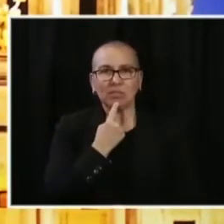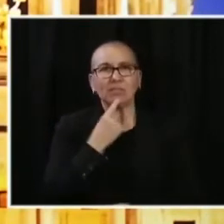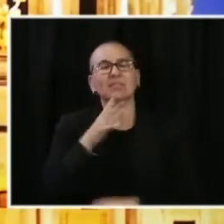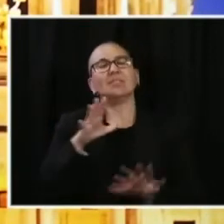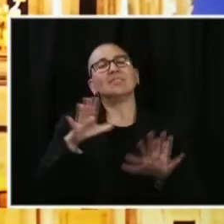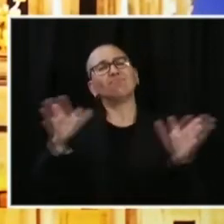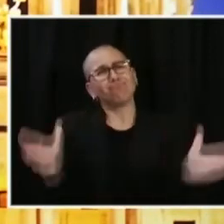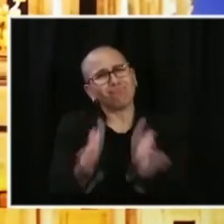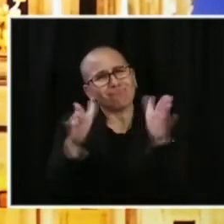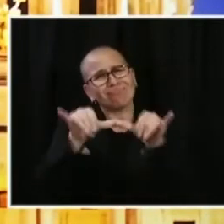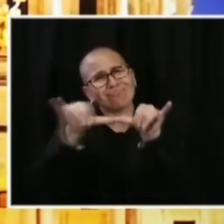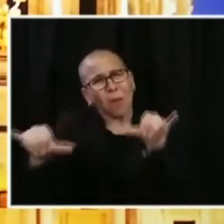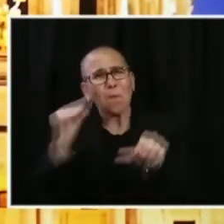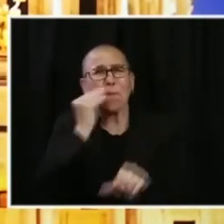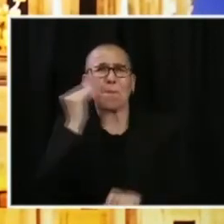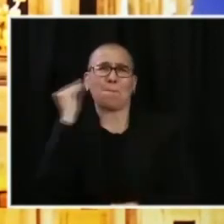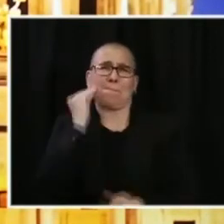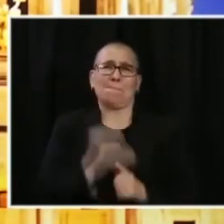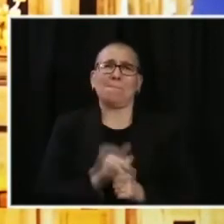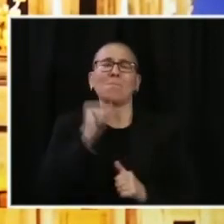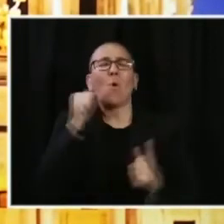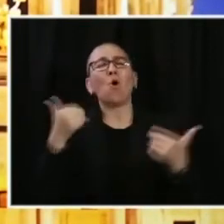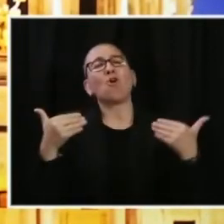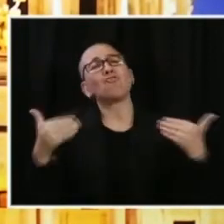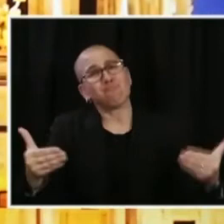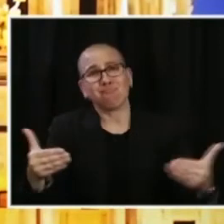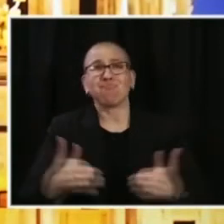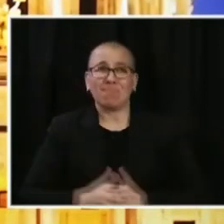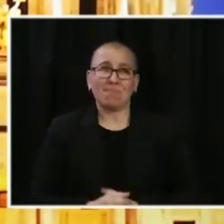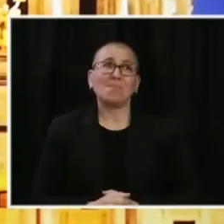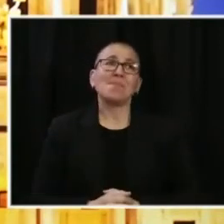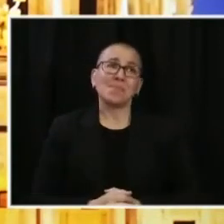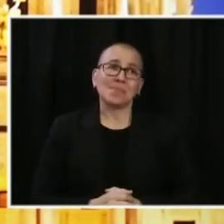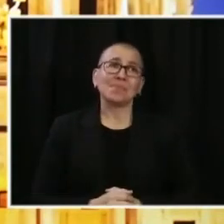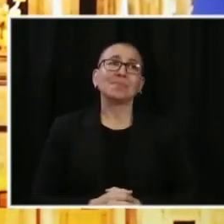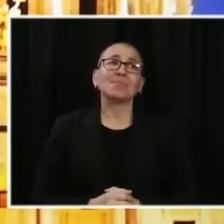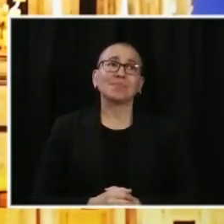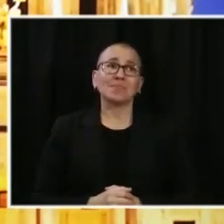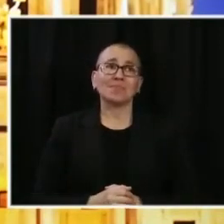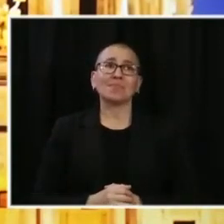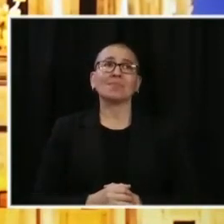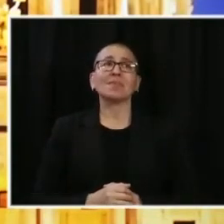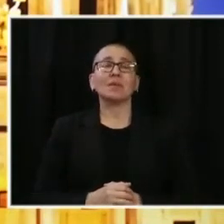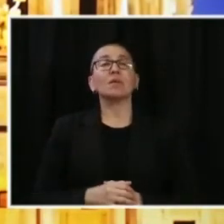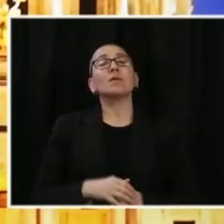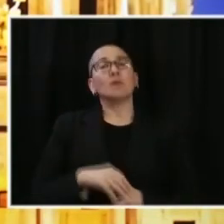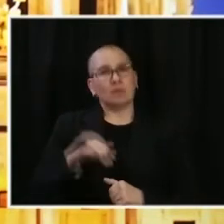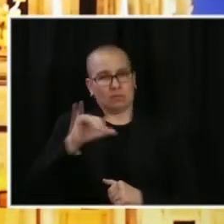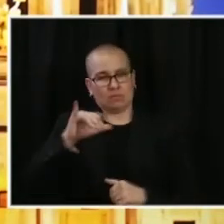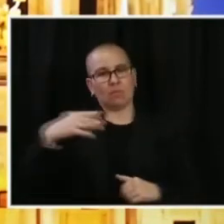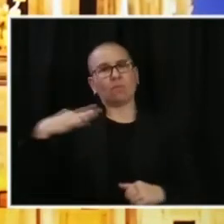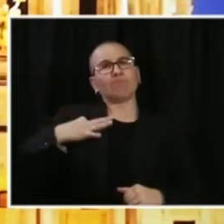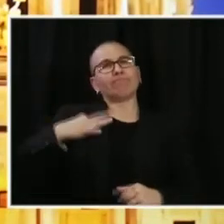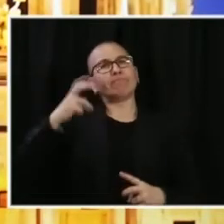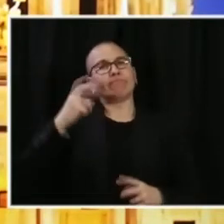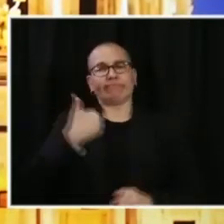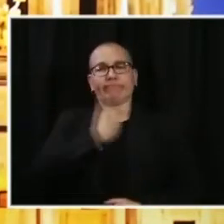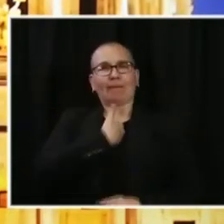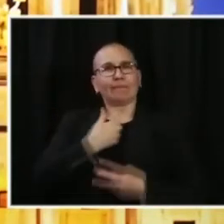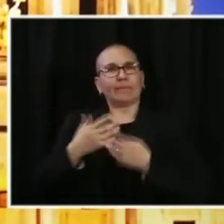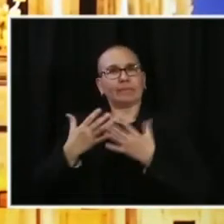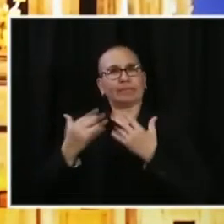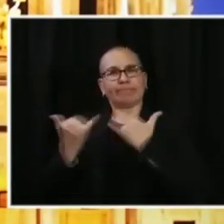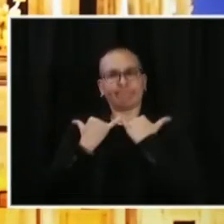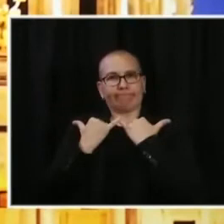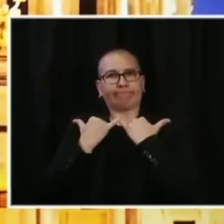ta chỉ mà phải bỏ dùng, hay tài liệu ta nhớ to hồ chế, nên nhớ tùy hồ chế. Thế cho nên phải hai ta nửa chủ chạy nửa là nhớ